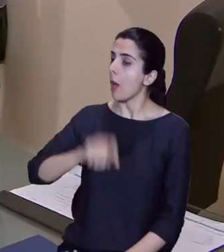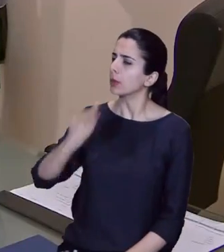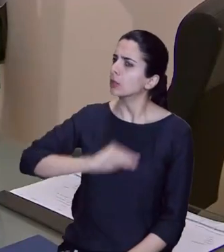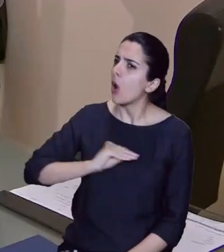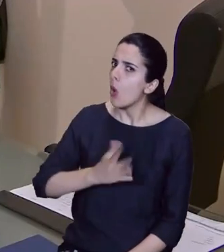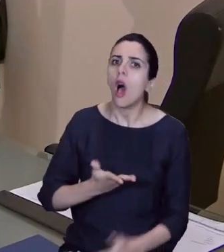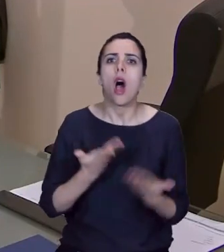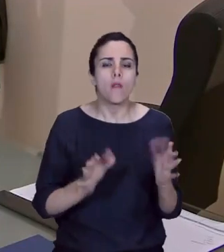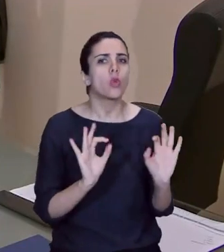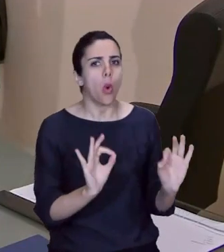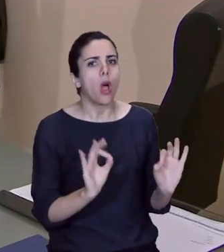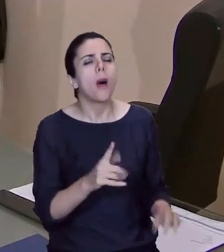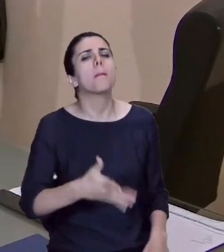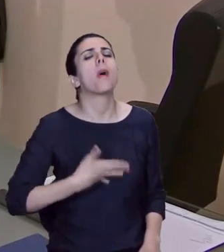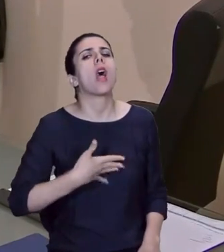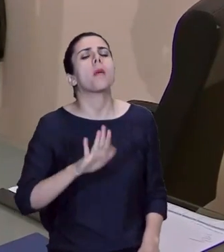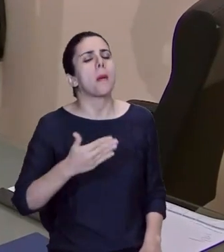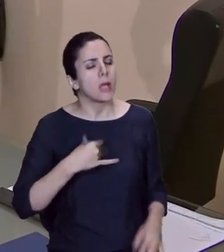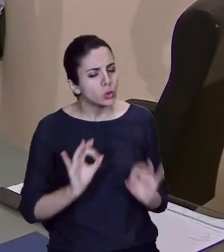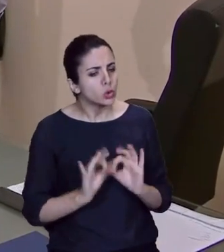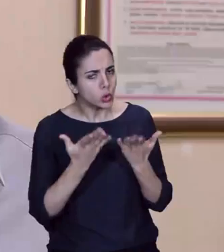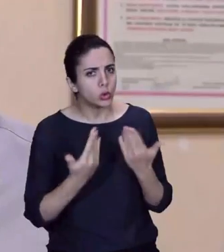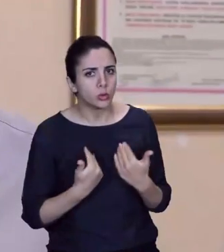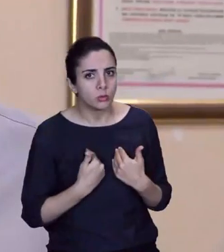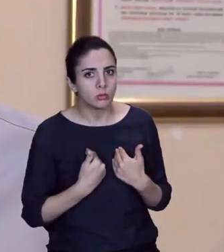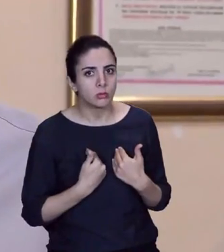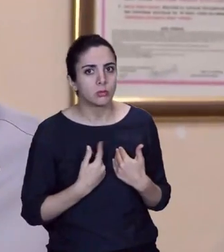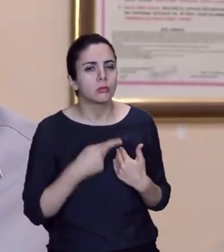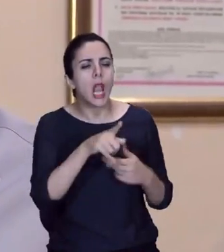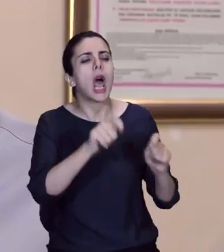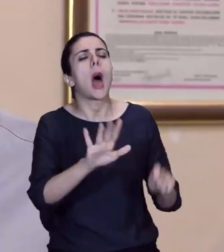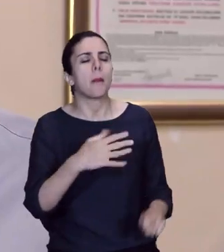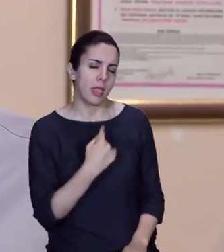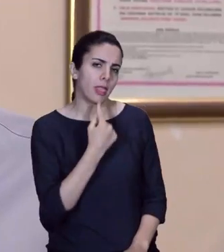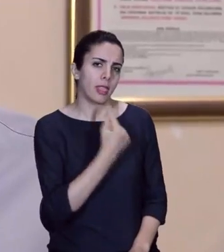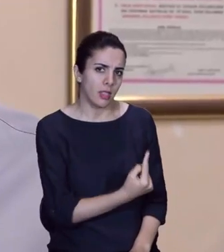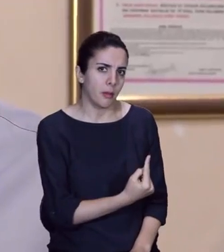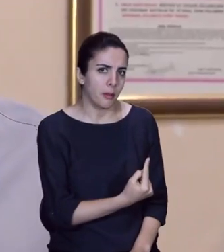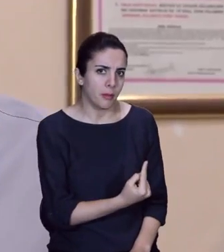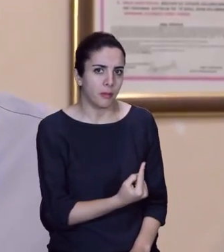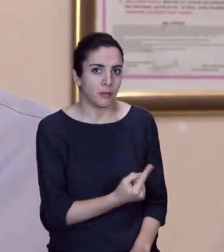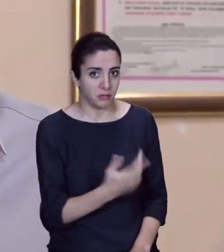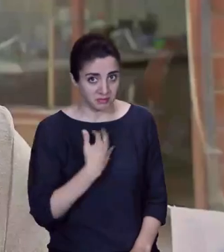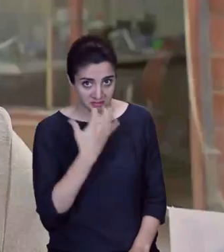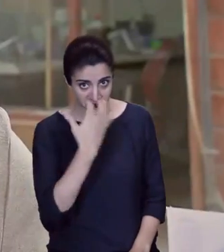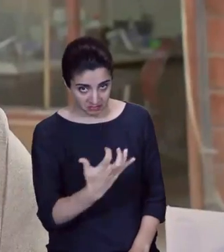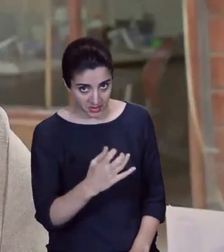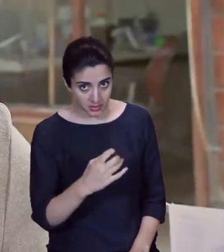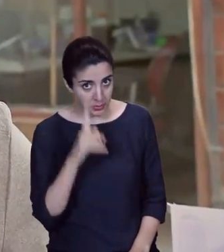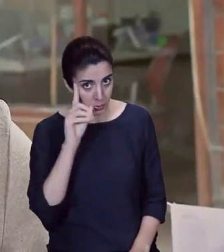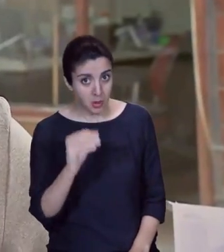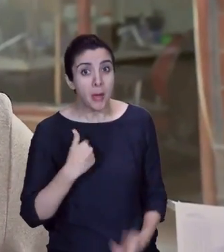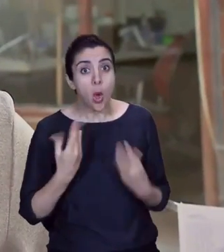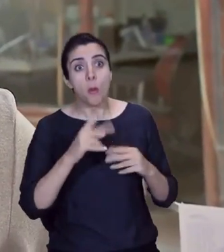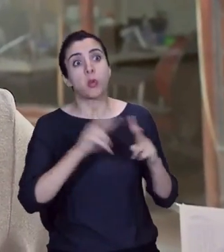düşünüyormuş. Evet öyleymiş. Ama sen merak etme, ben hallettim o meseleyi. Ben senin öyle şeyler yapmayacağını söyledim. Bu kıyamı da bil ha. Ben